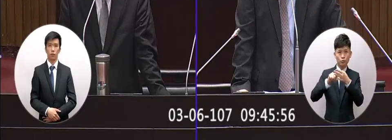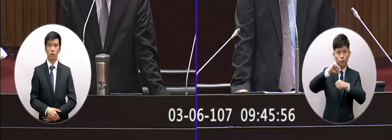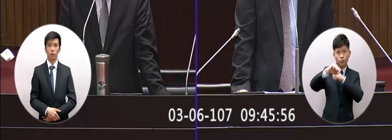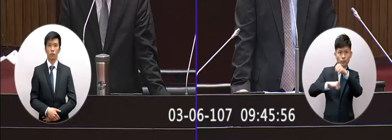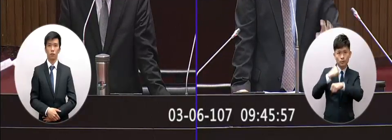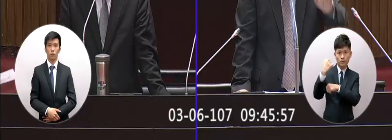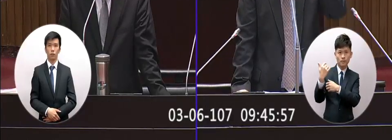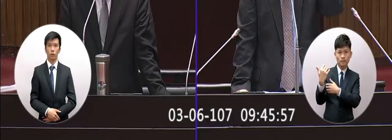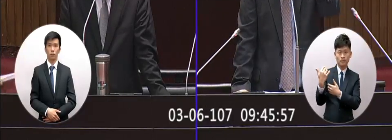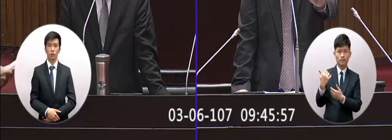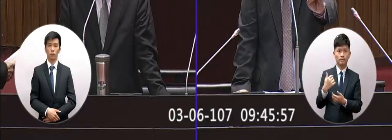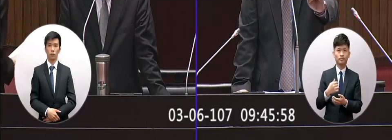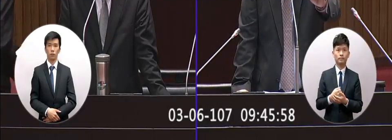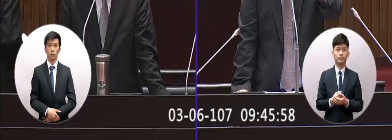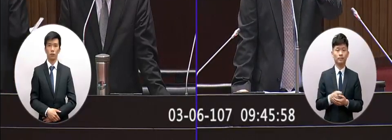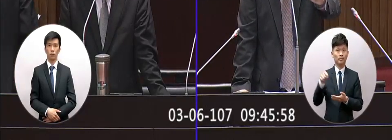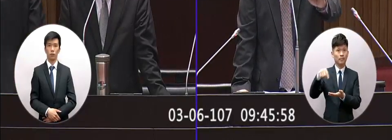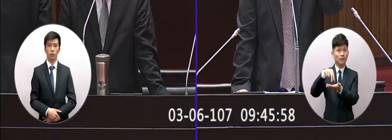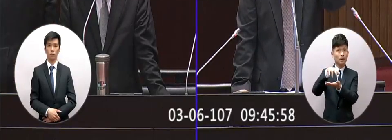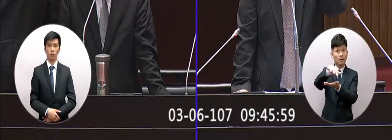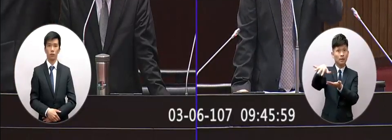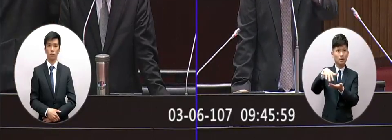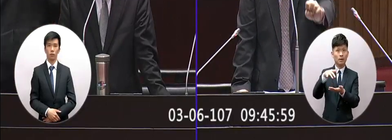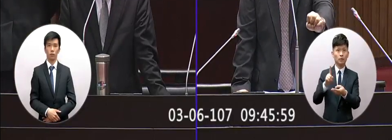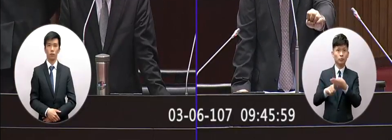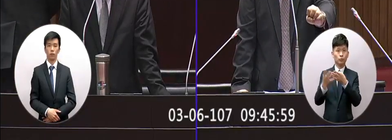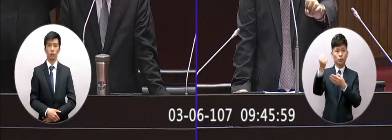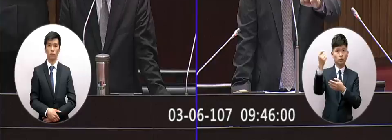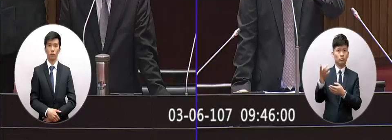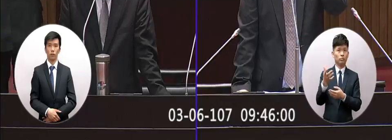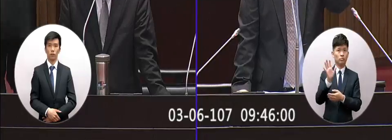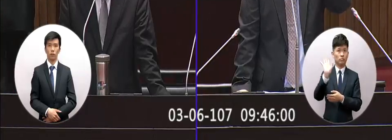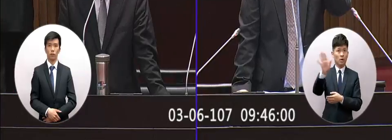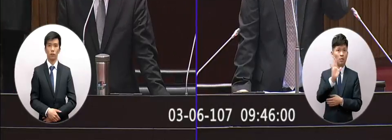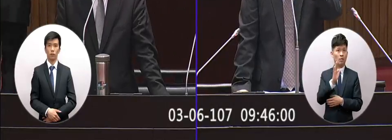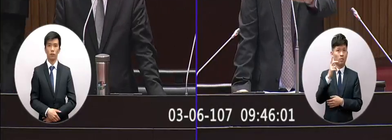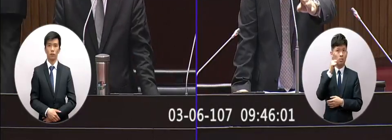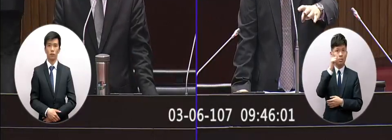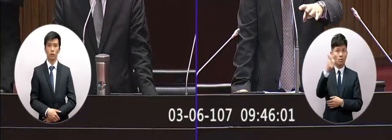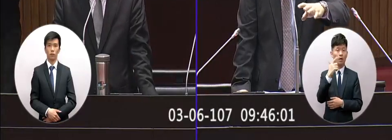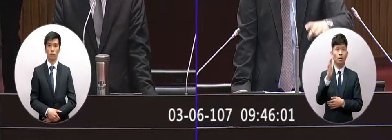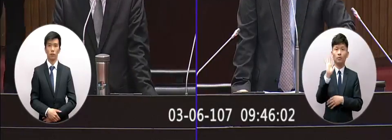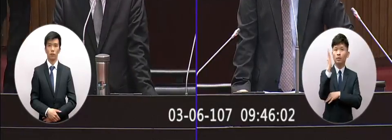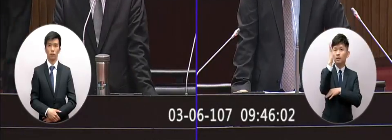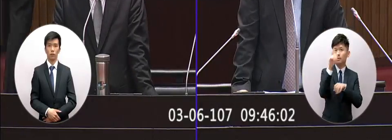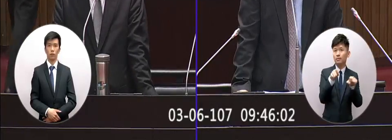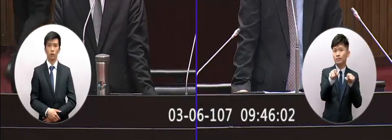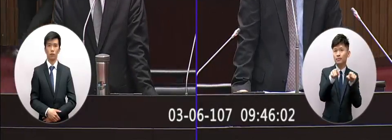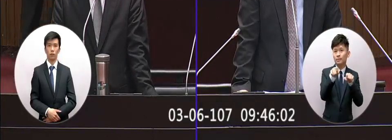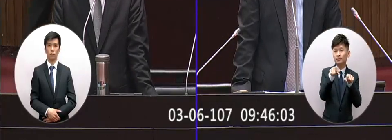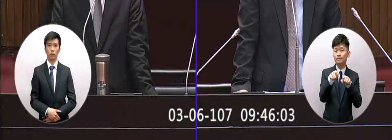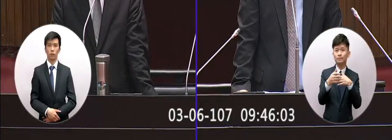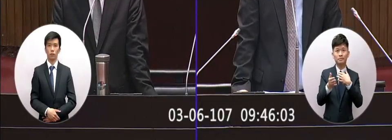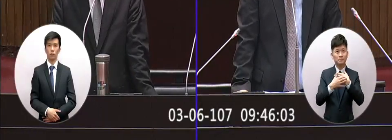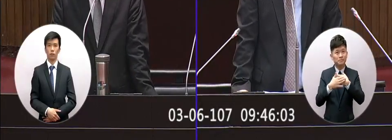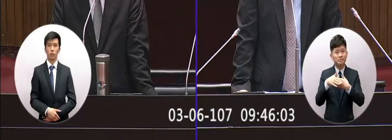了哈。就是他立场对主权立场越来越强硬，但是他的政策方面越来越柔